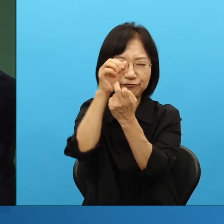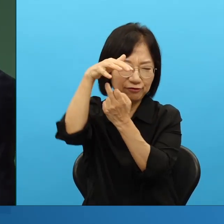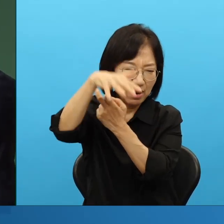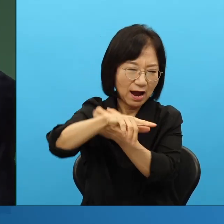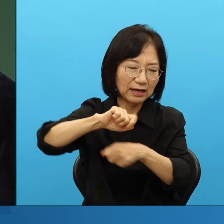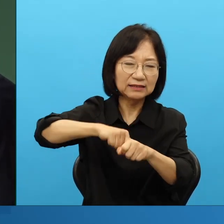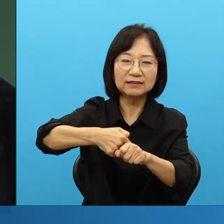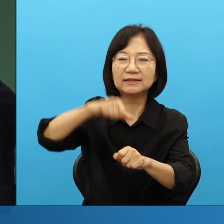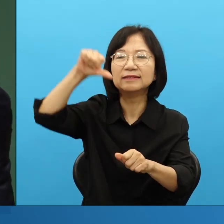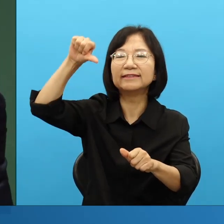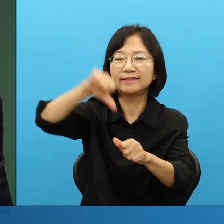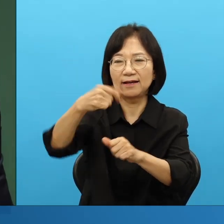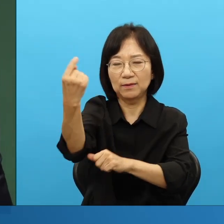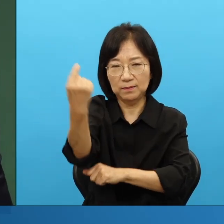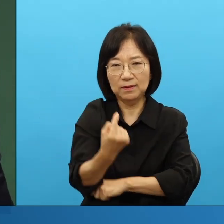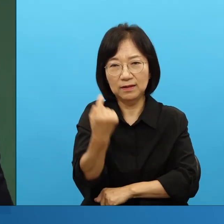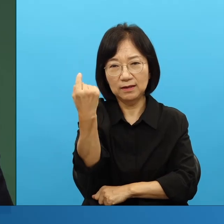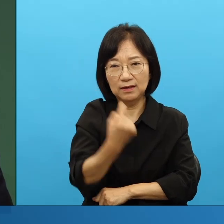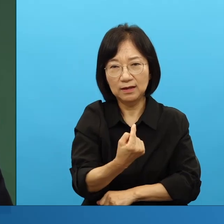313년 될 때까지